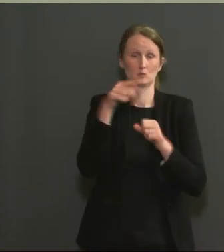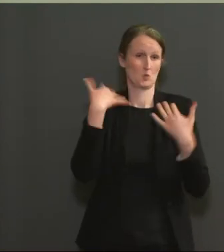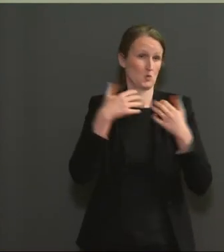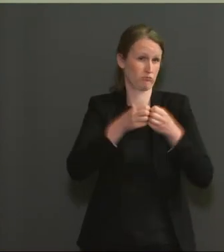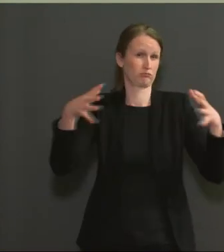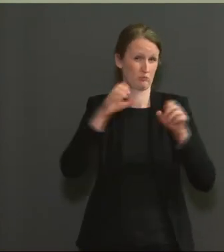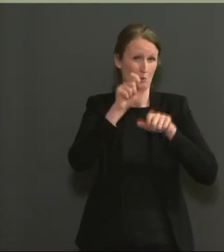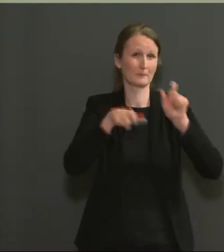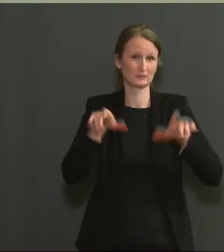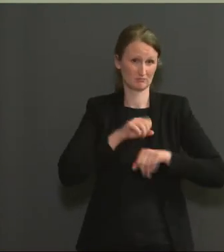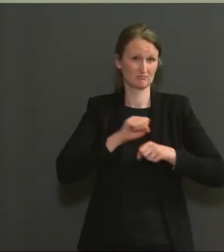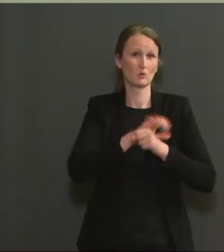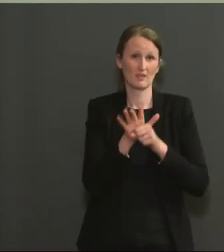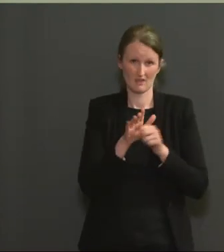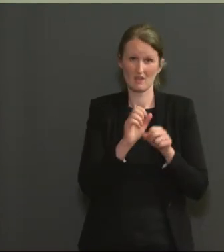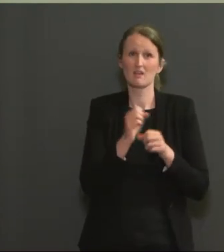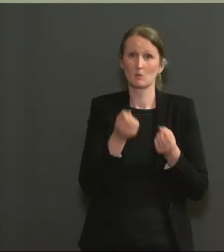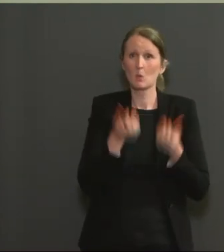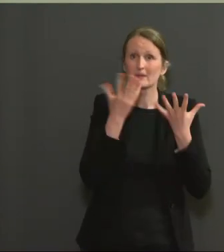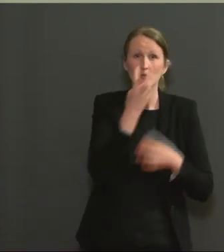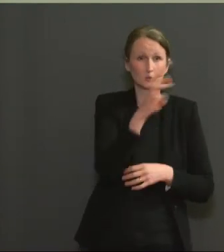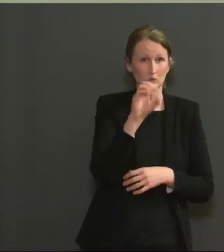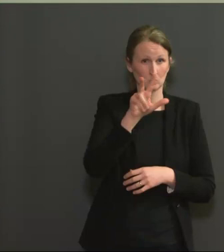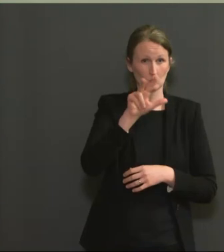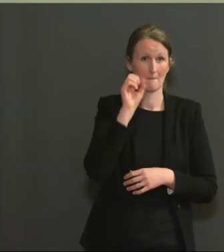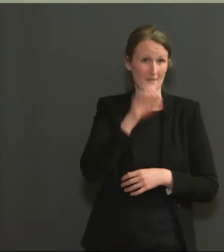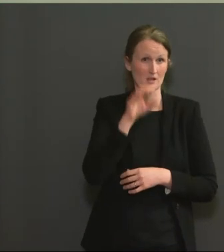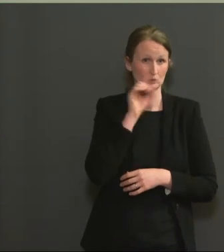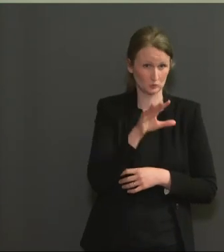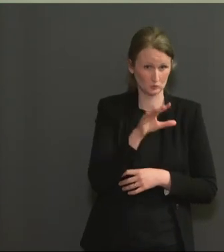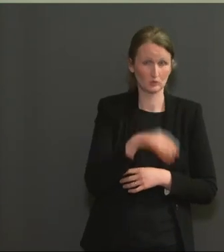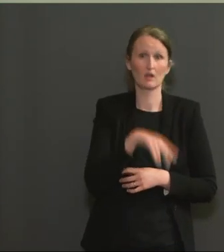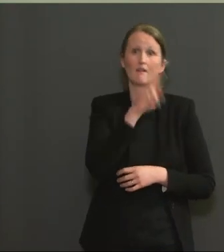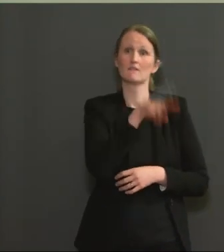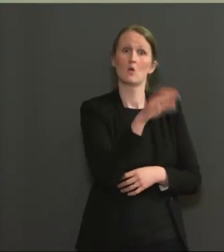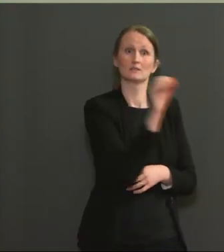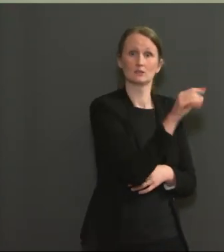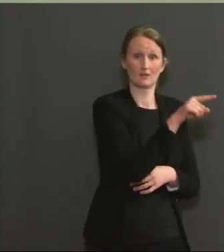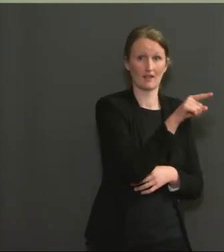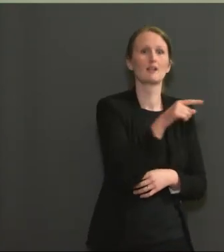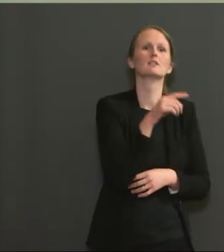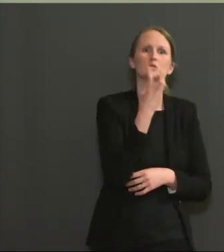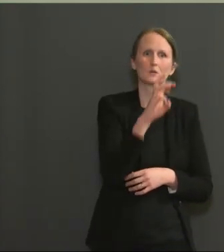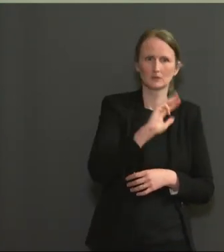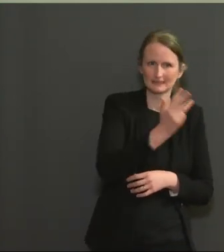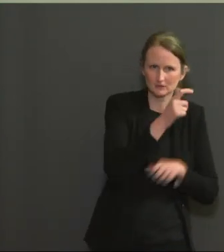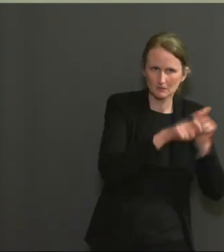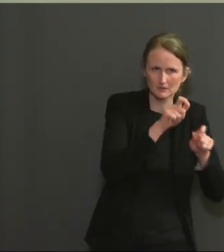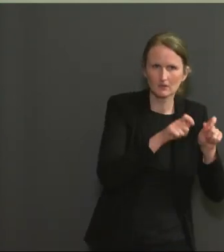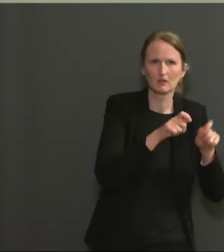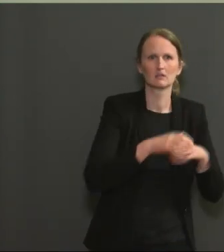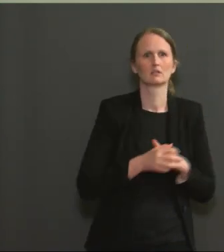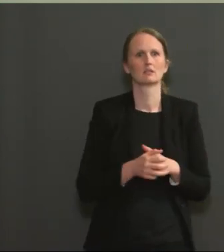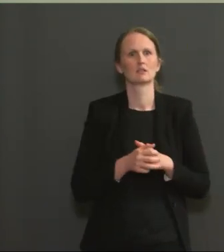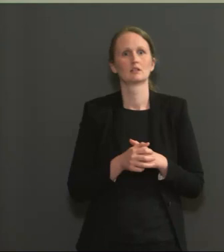jour suivi de la Flandre orientale avec 319 nouvelles contaminations puis le ho et